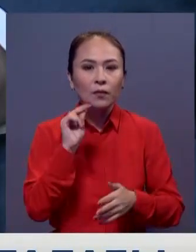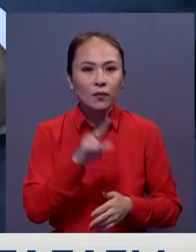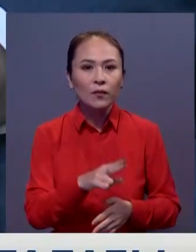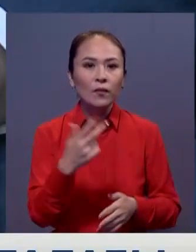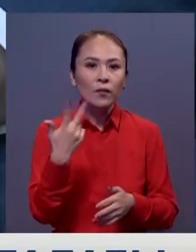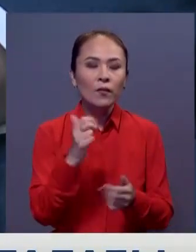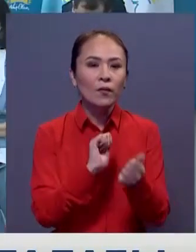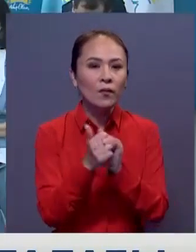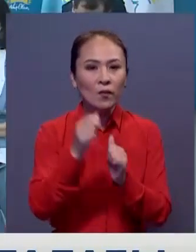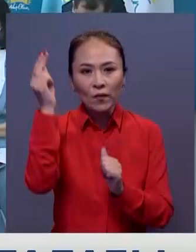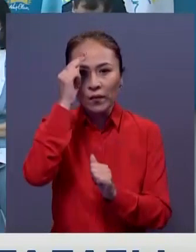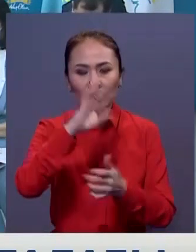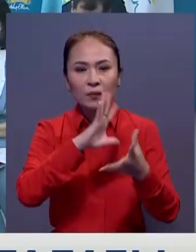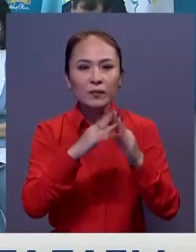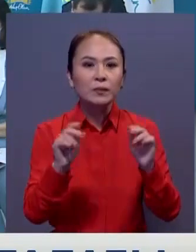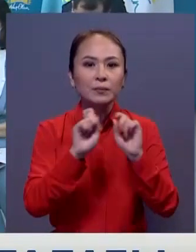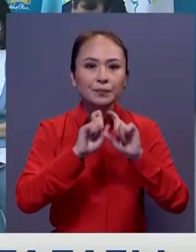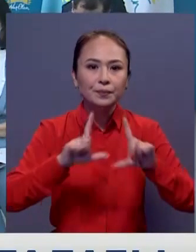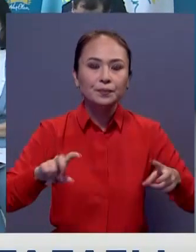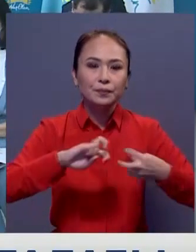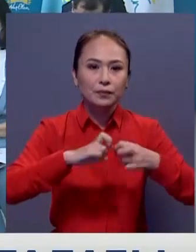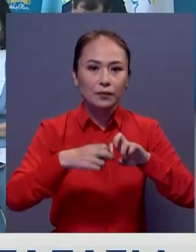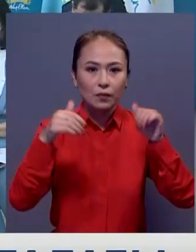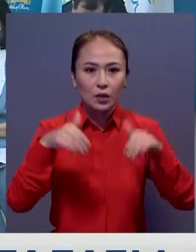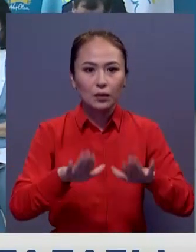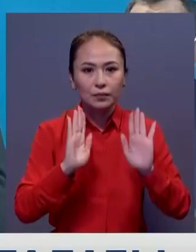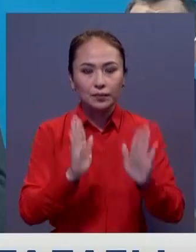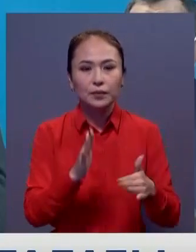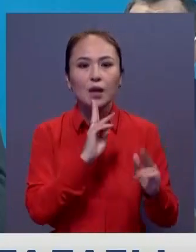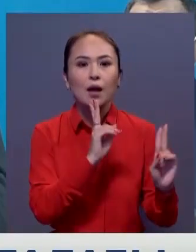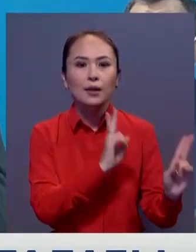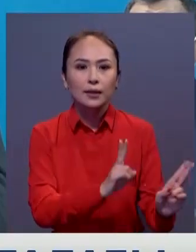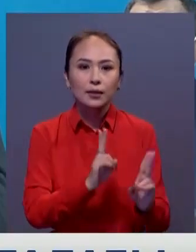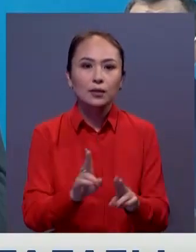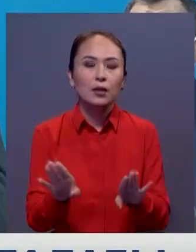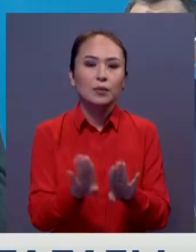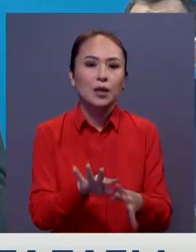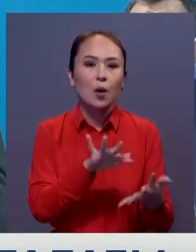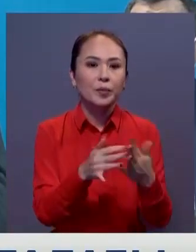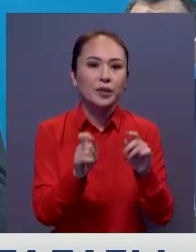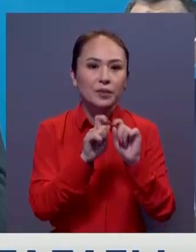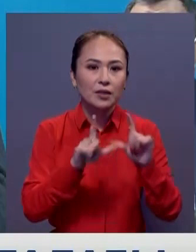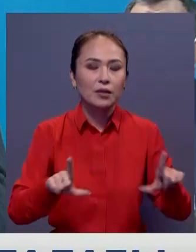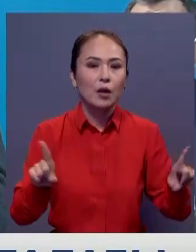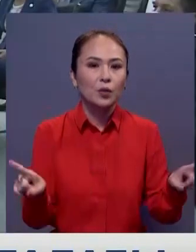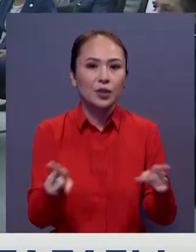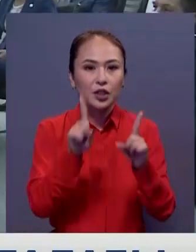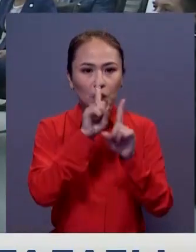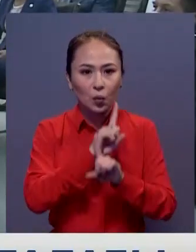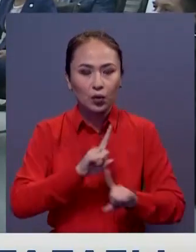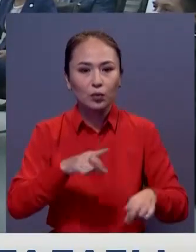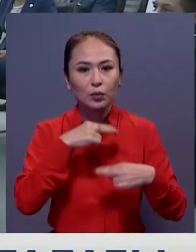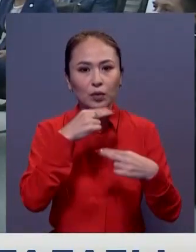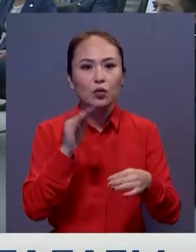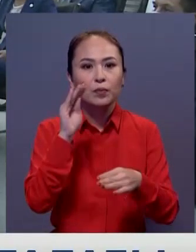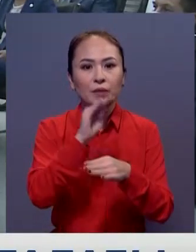3 ауысыммен оқытатын білім ошақтарының мәселесі толық шешілетіндігіне қуанышты. Бұл ретте алдымен ауыл мектептерінің дамуына ерекше